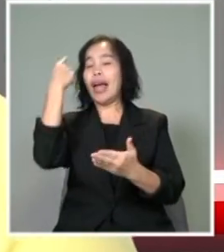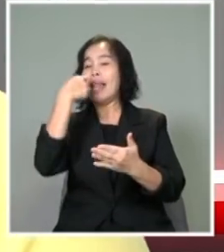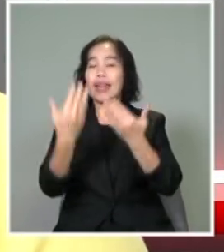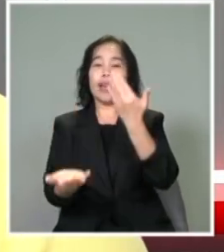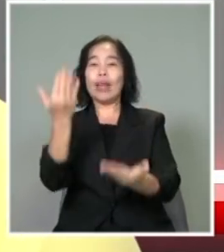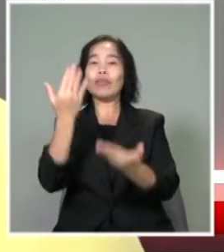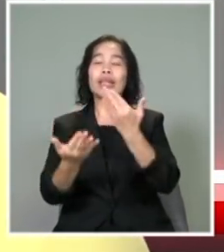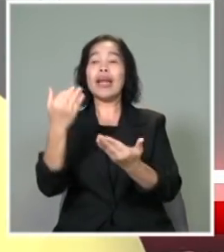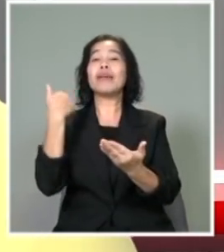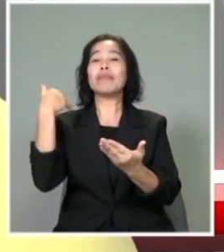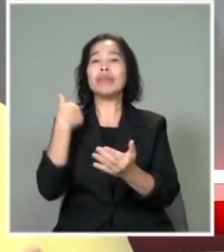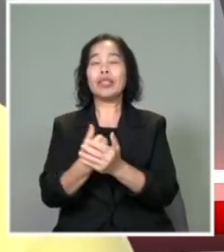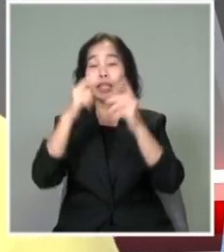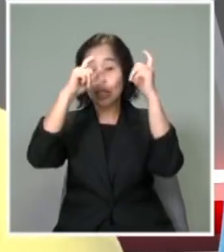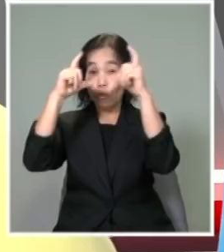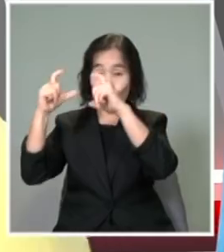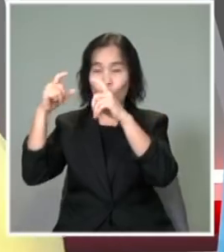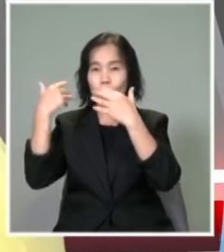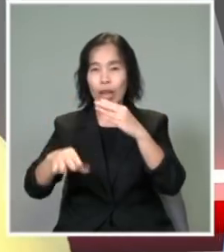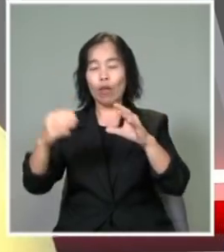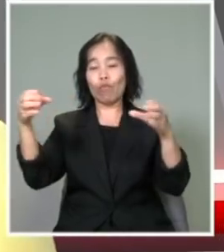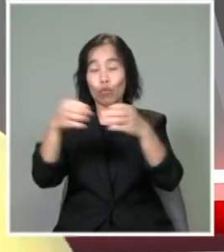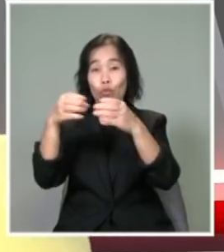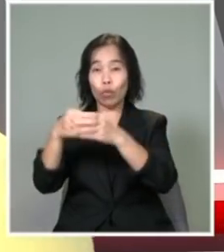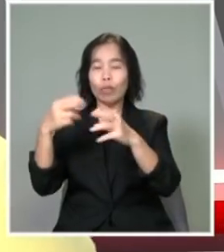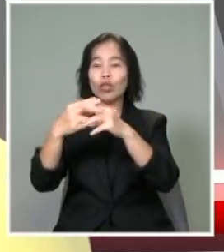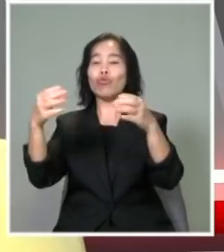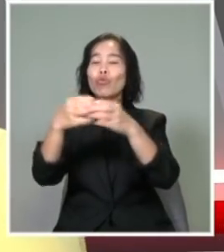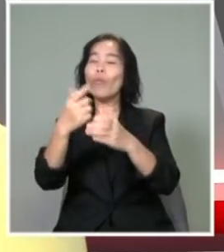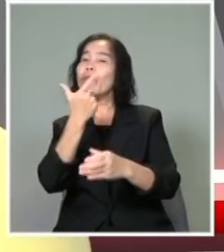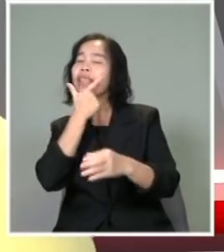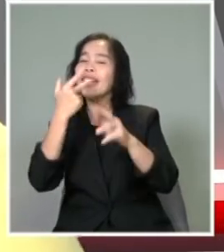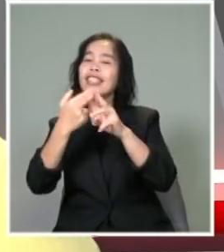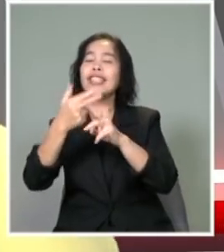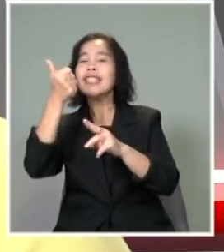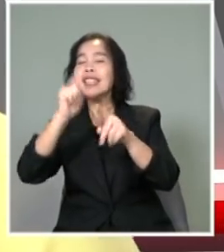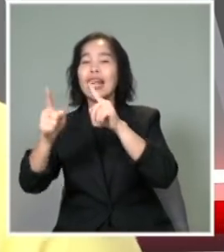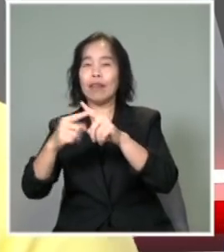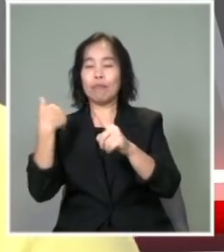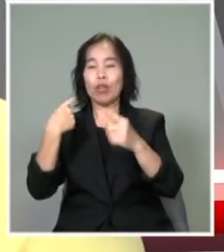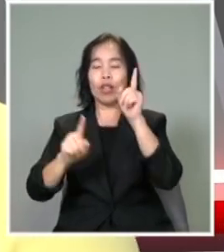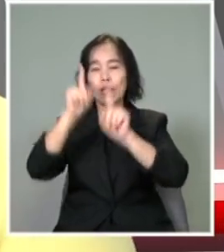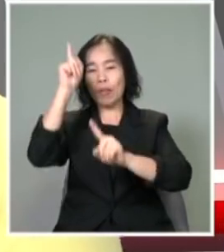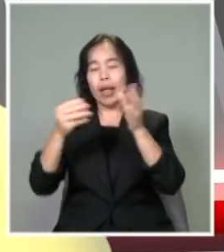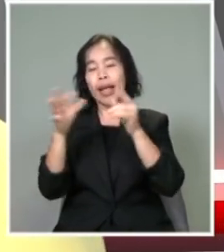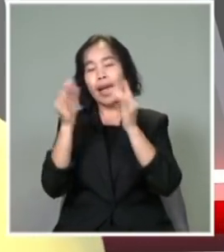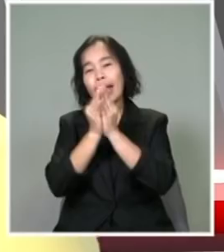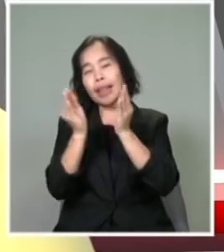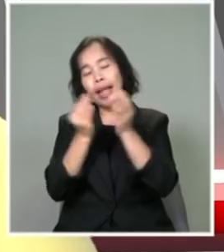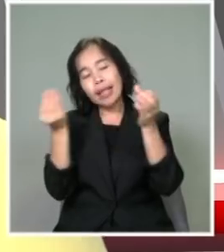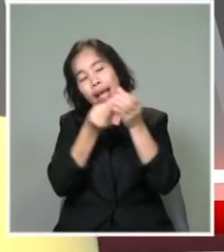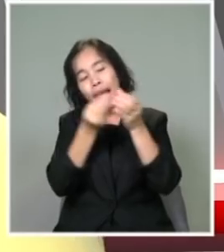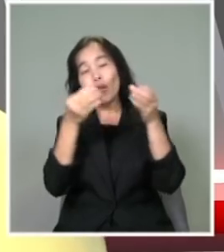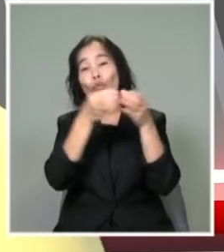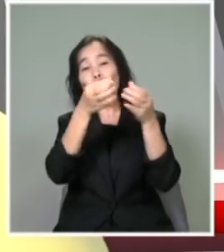คนเลยสามารถที่จะถ่ายรูปร่วมกับเพื่อนๆ เป็นกลุ่มนะครับตั้งชื่อกลุ่มให้เท่ๆนะครับแล้วก็โหวตให้กับทีมที่ตัวเองเชียร์นะครับถ้าเกิดสมมติว่าใครได้รับ